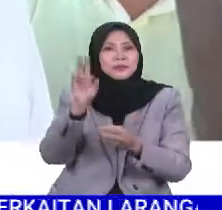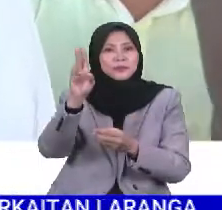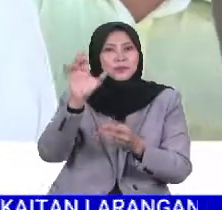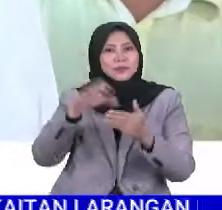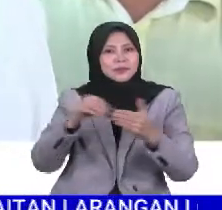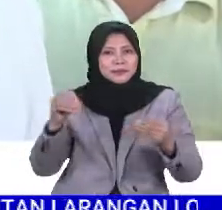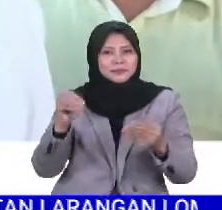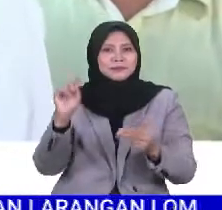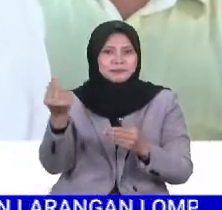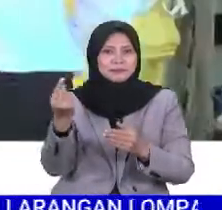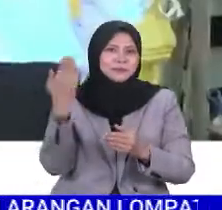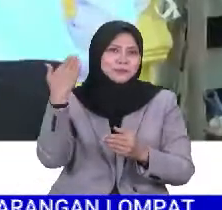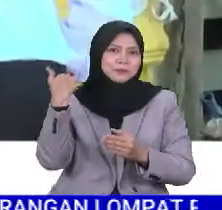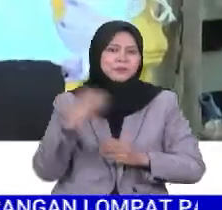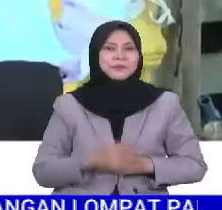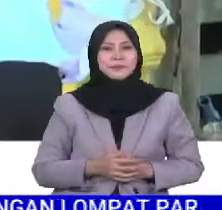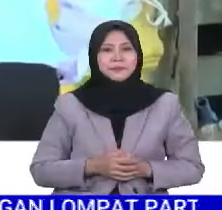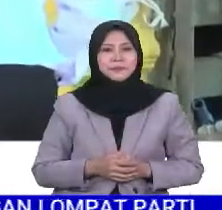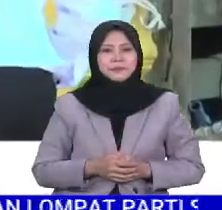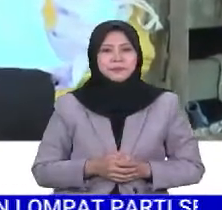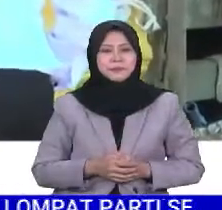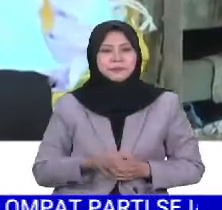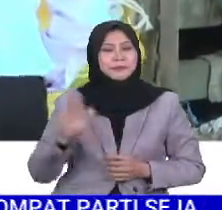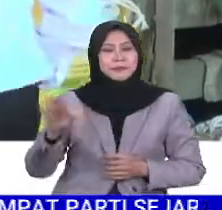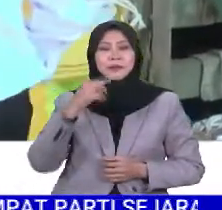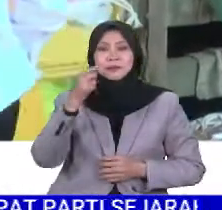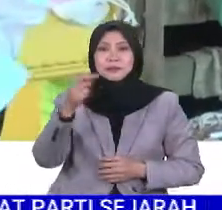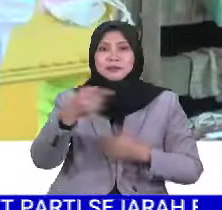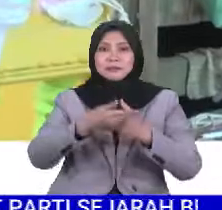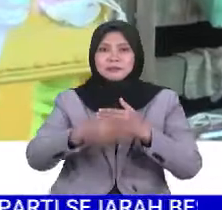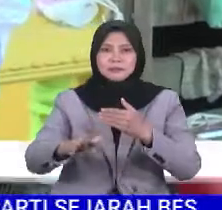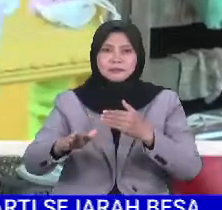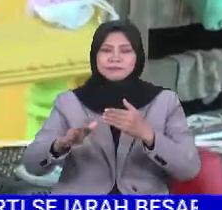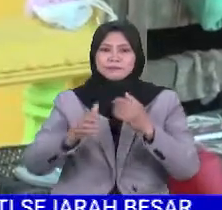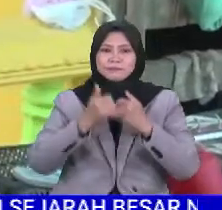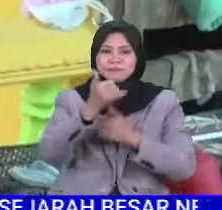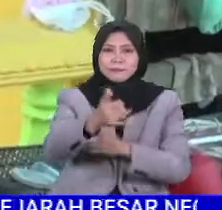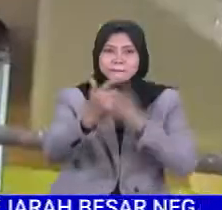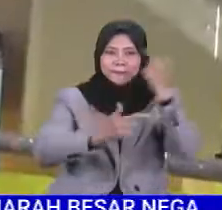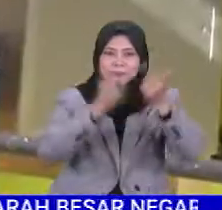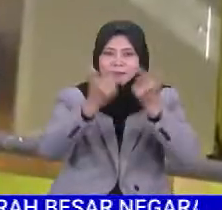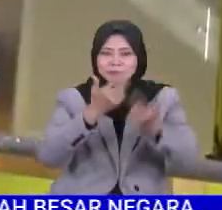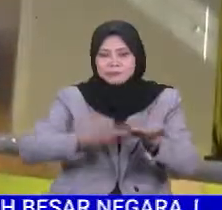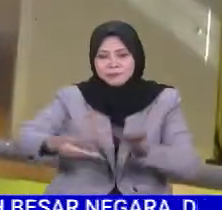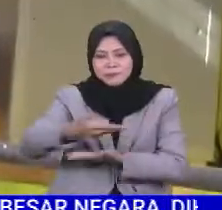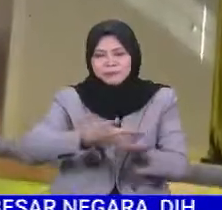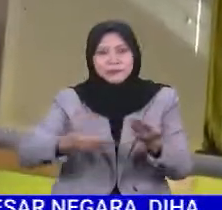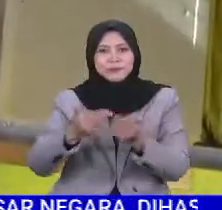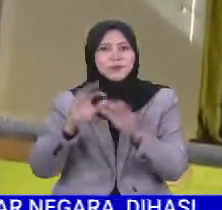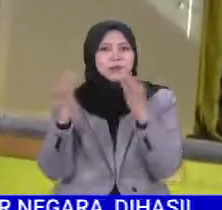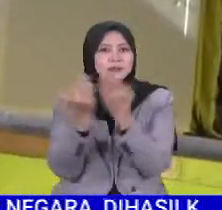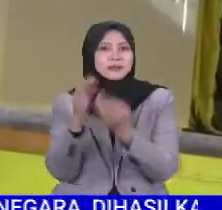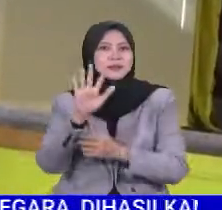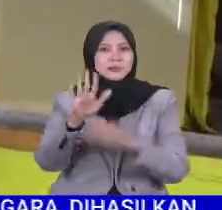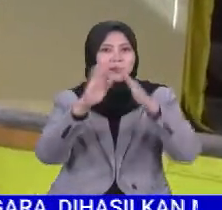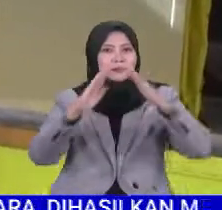RM700 yang paling tinggi. Beliau berkata demikian selepas mengadakan ziarah dan menyantuni keluarga di 5 kediaman yang